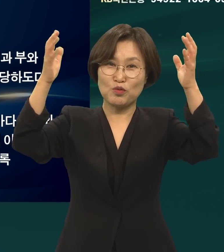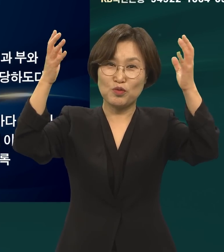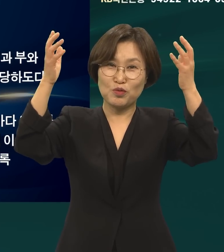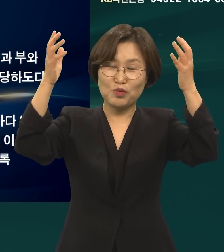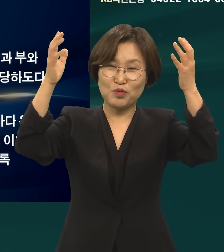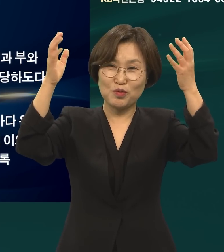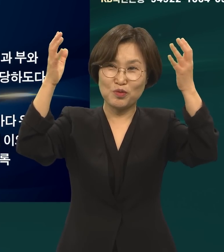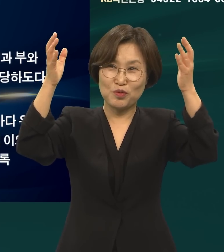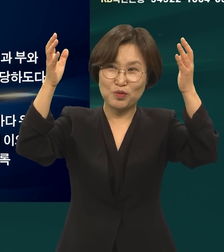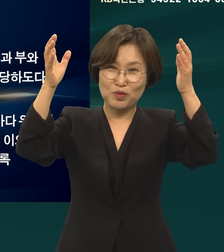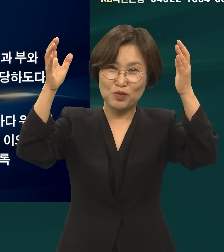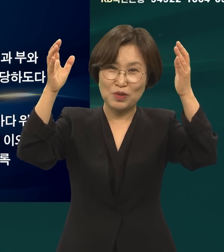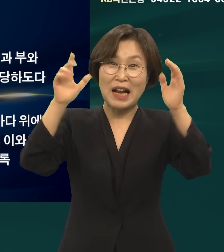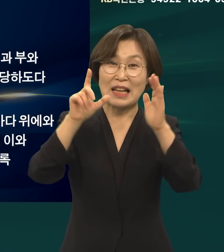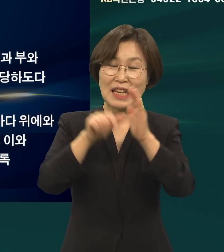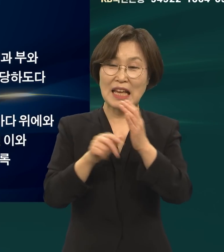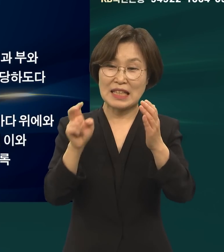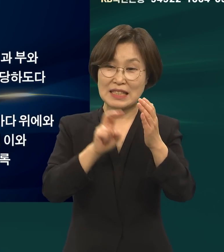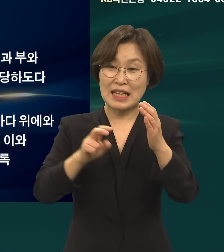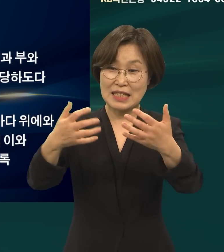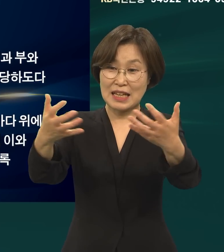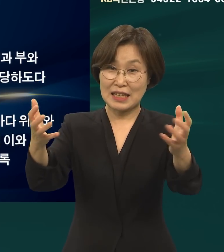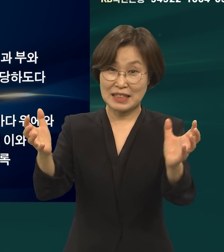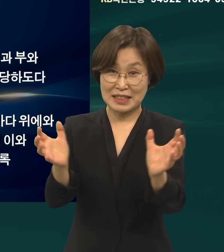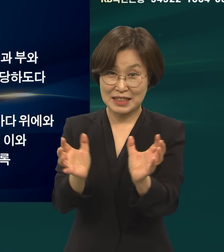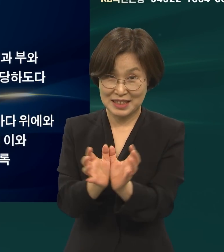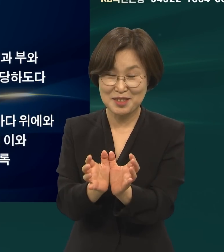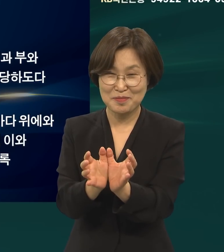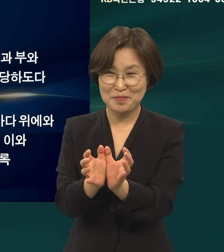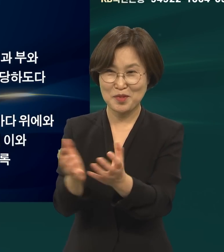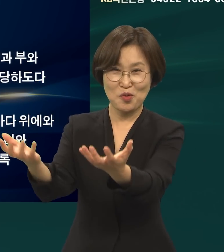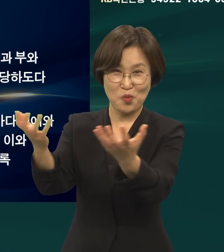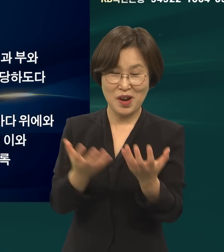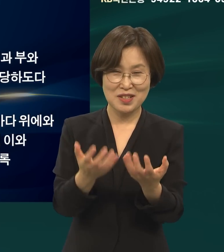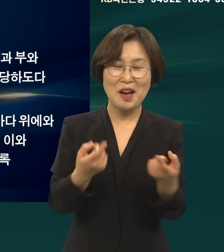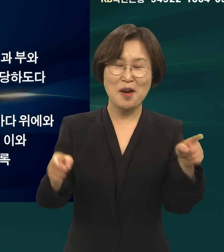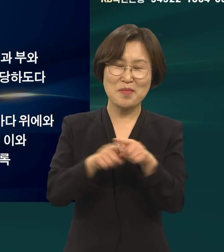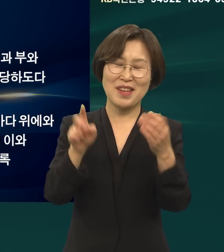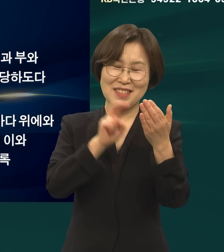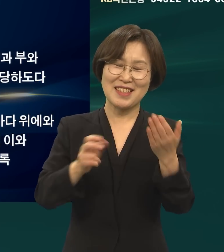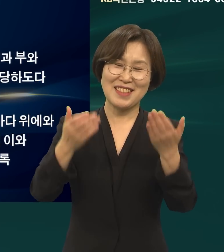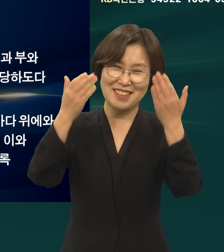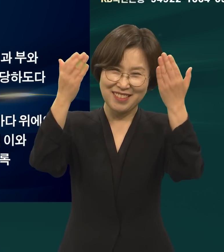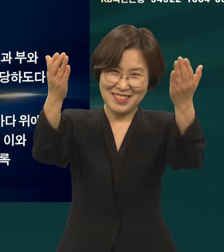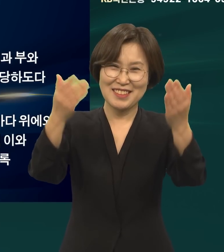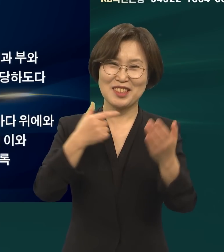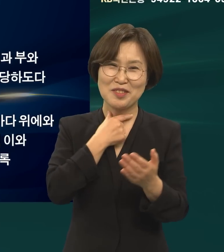박수를 치는 순간에 예수 나의 참성왕 찬양을 같이 쫙 부를 겁니다.